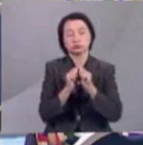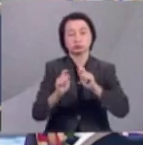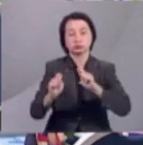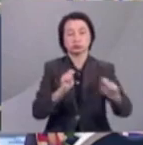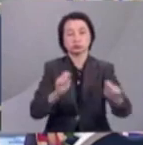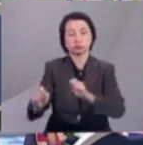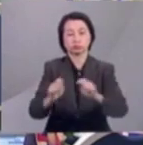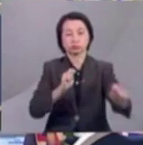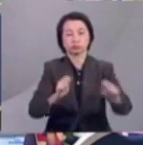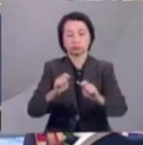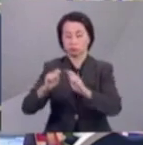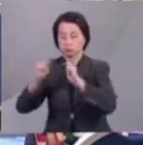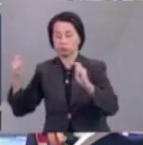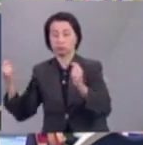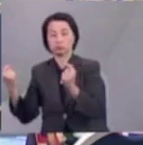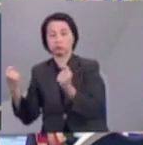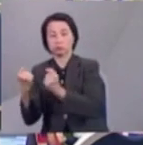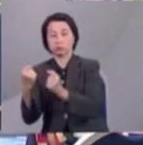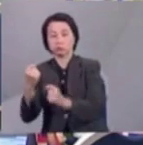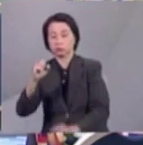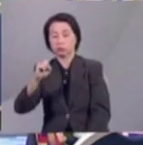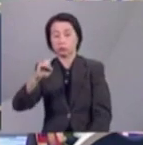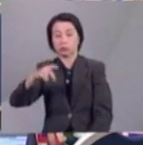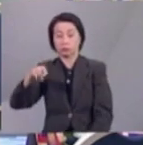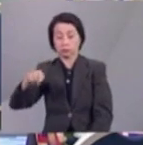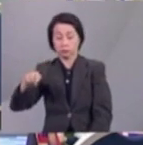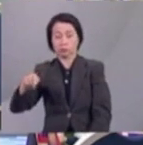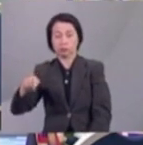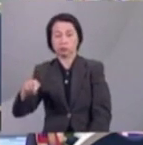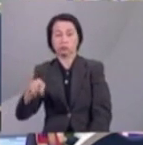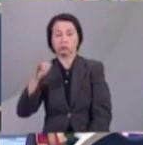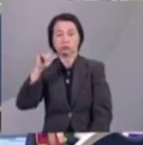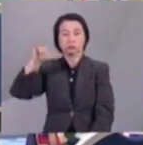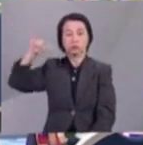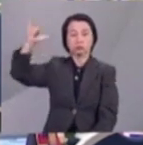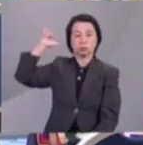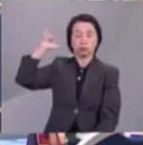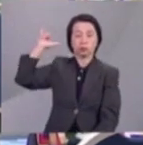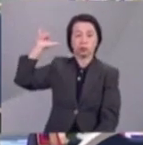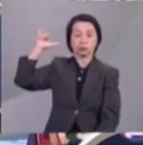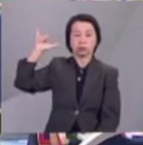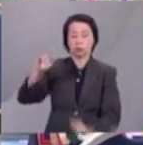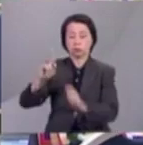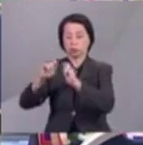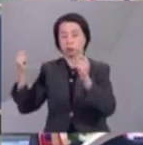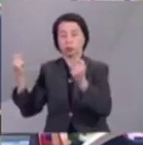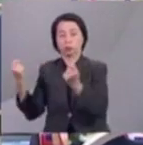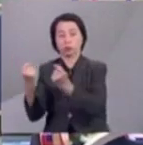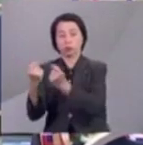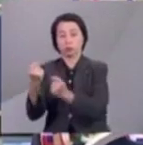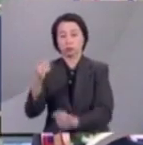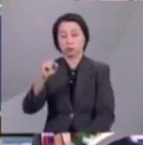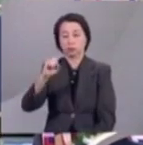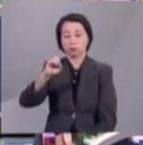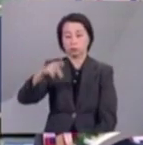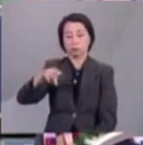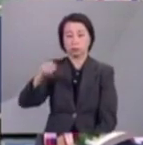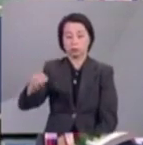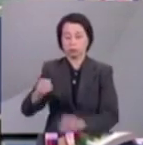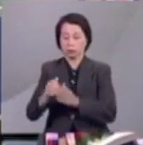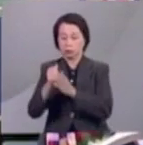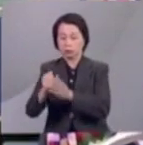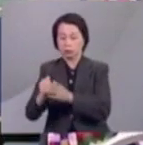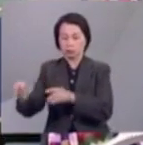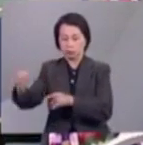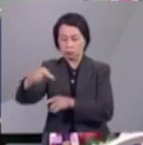tindakan Task Force Operasi Pematuhan. Semalam, Task Force Operasi Pematuhan yang diketuai